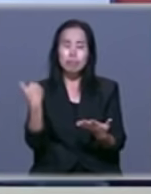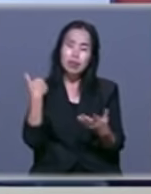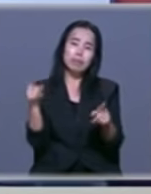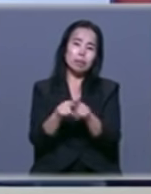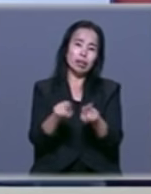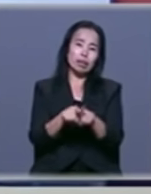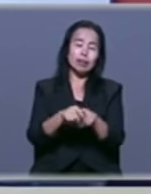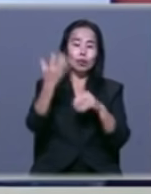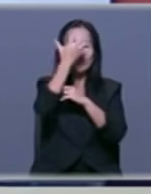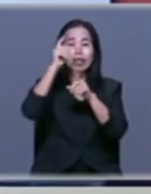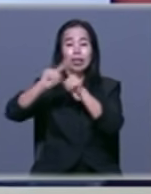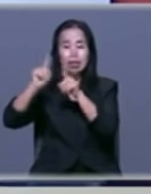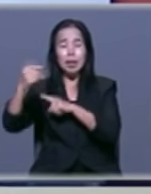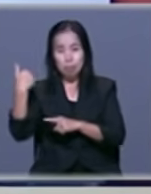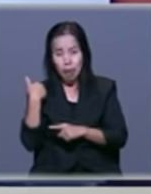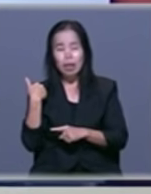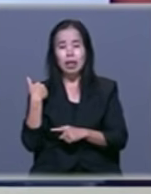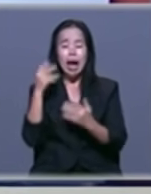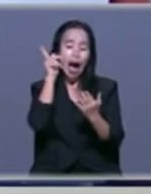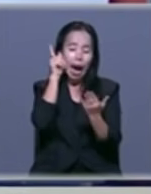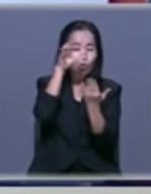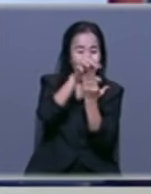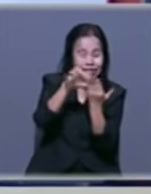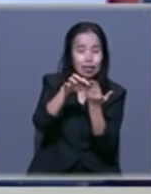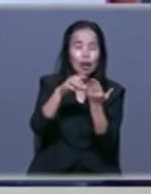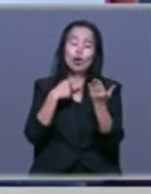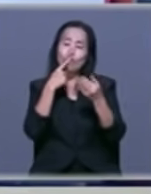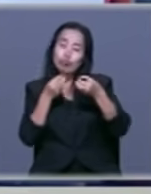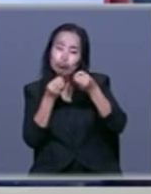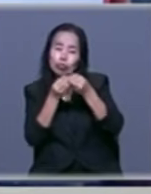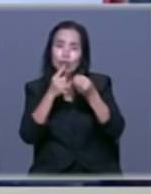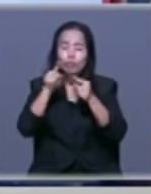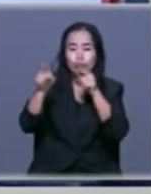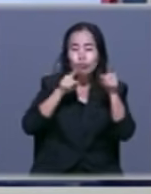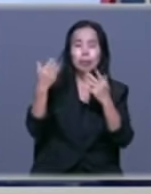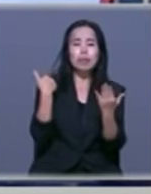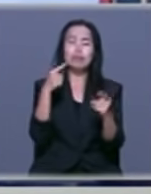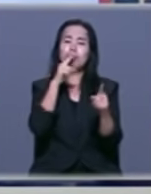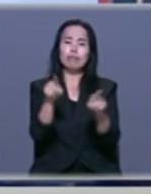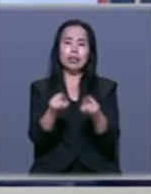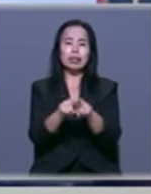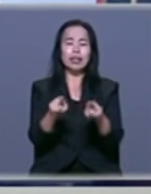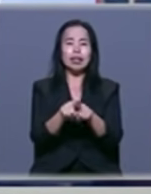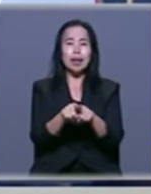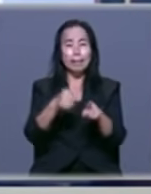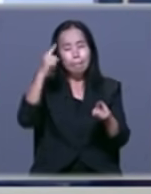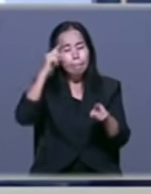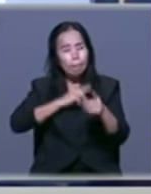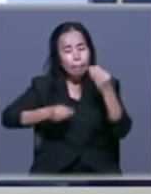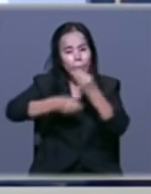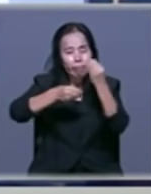องนี ้ ถึงแม้ว่าเหมือนกับบางทีเขาก็วิพากษ์วิจารณ์เข้าข้างใดข้างหนึ่งอะไรเงี้ยที่เขาไม่ได้วิพากษ์วิจารณ์แบ